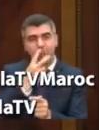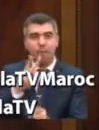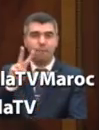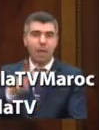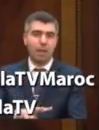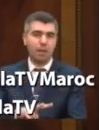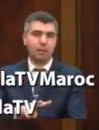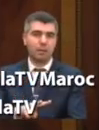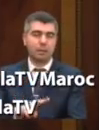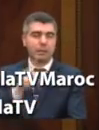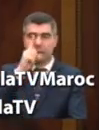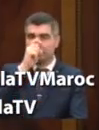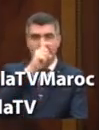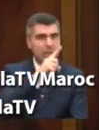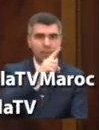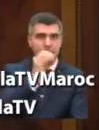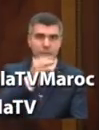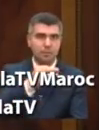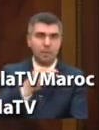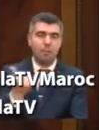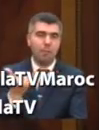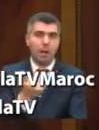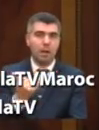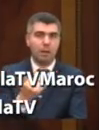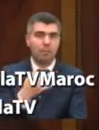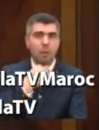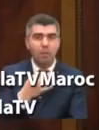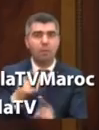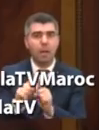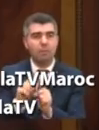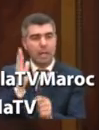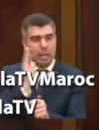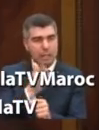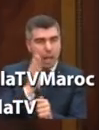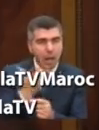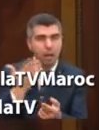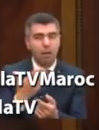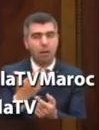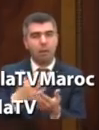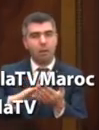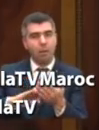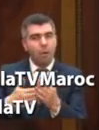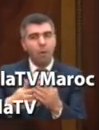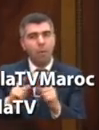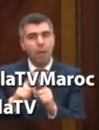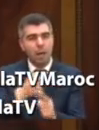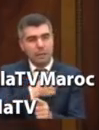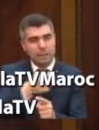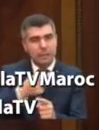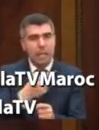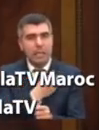والمخالفة لشروط الحياة الإنسانية والتعامل معهم بالتعذيب الجسدي ومع مطالبهم المشروعة